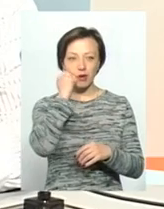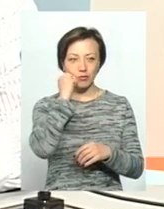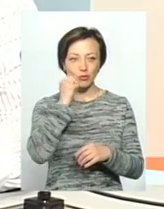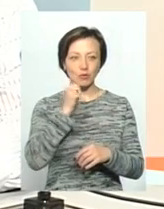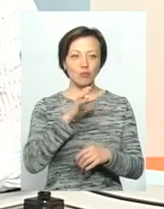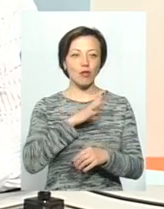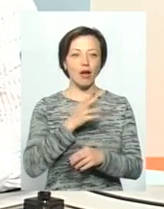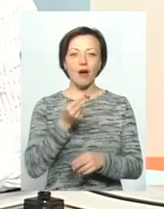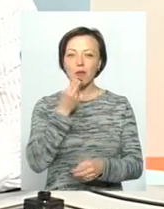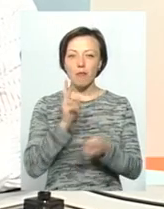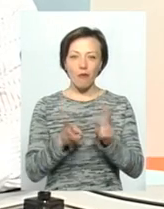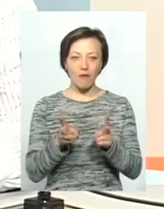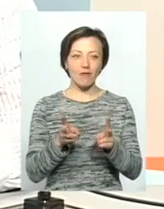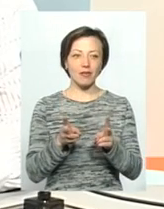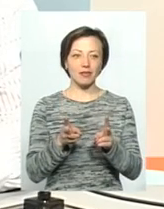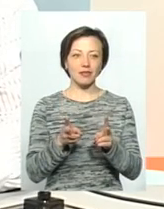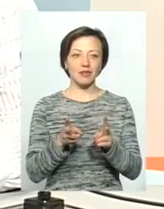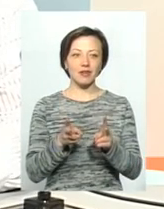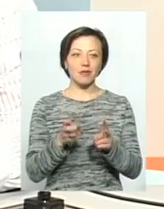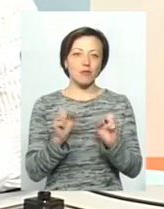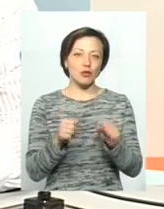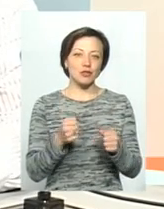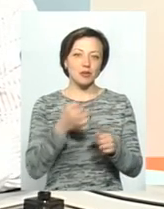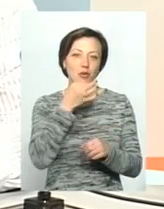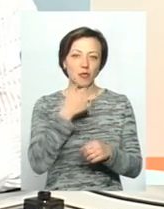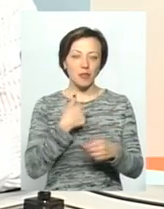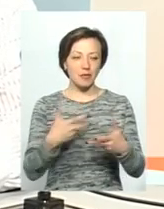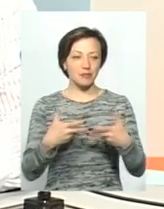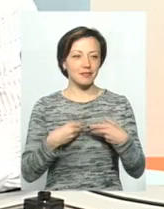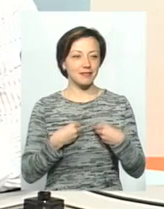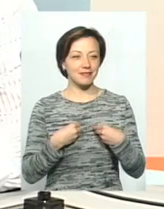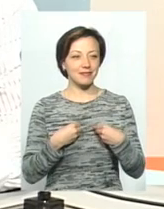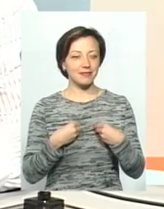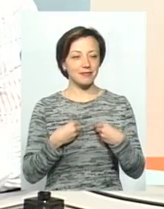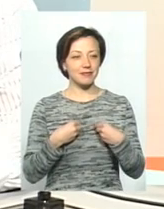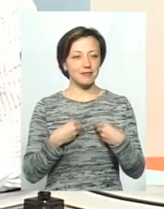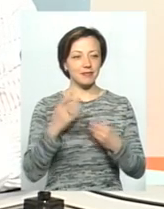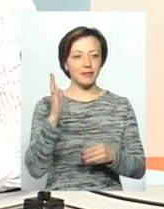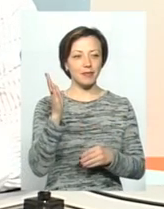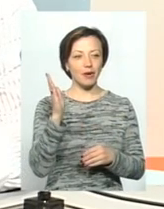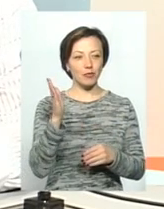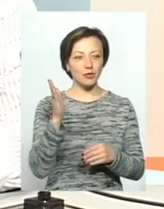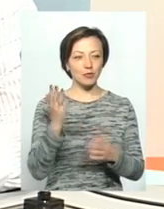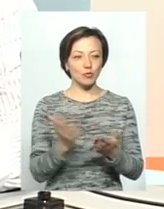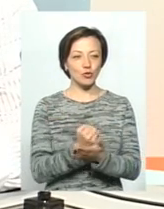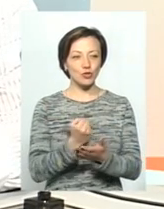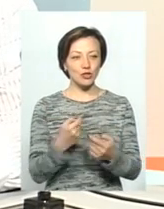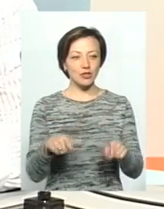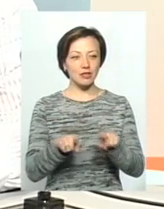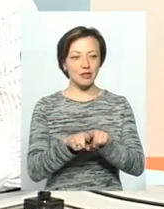була поваром, вона, може, мені цю любов привела. І, майбутньому, так вийшло, що